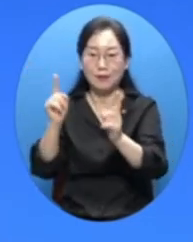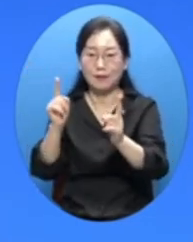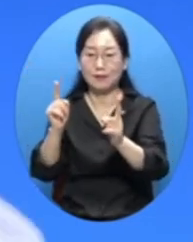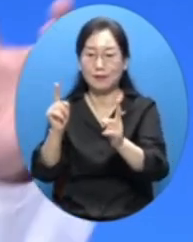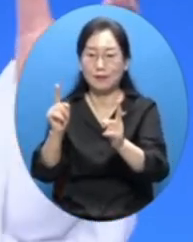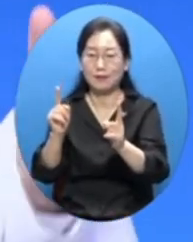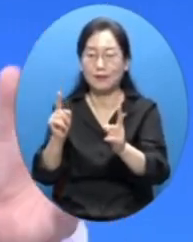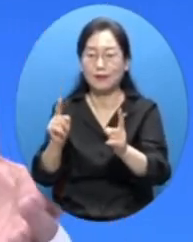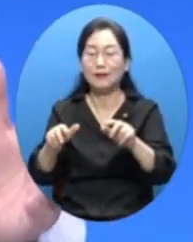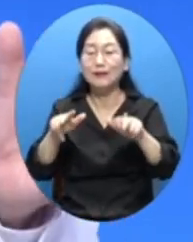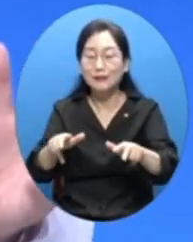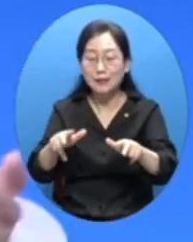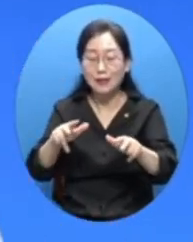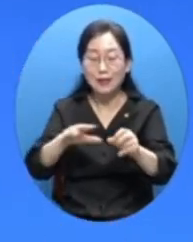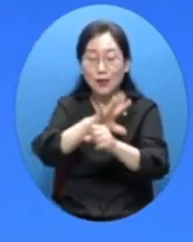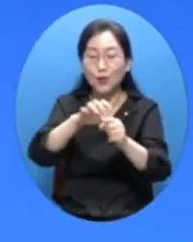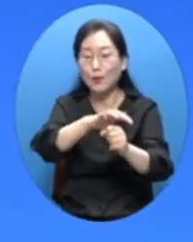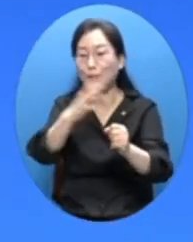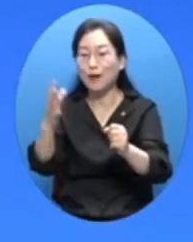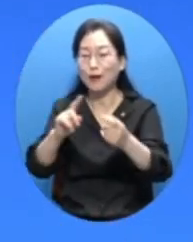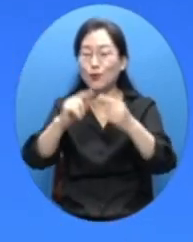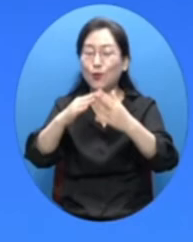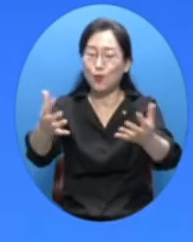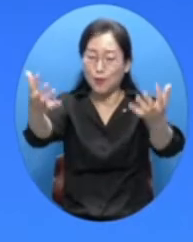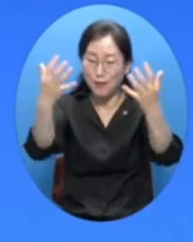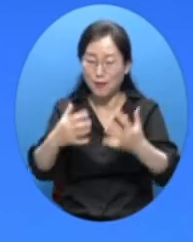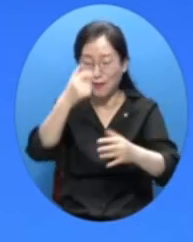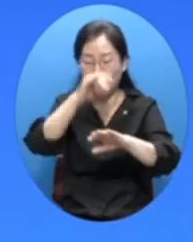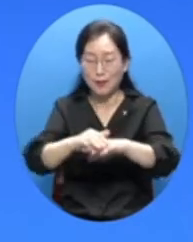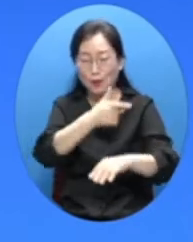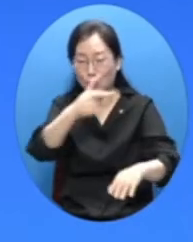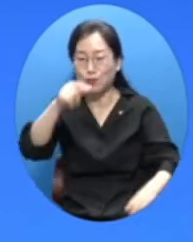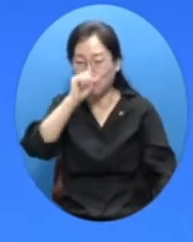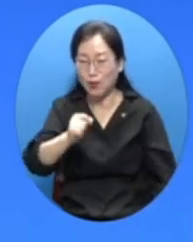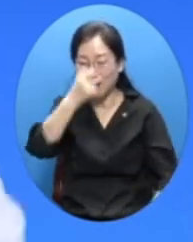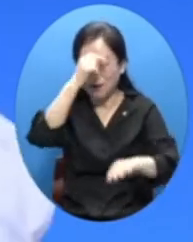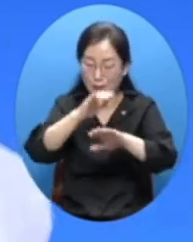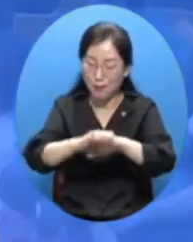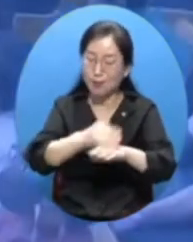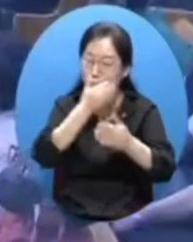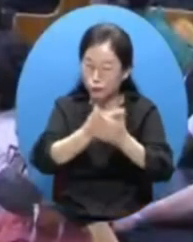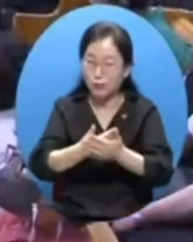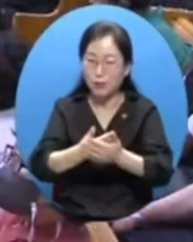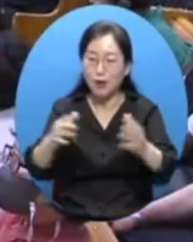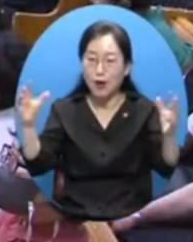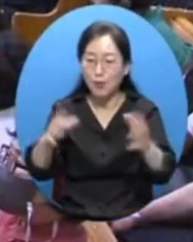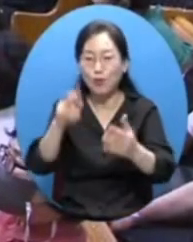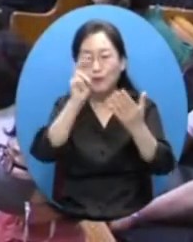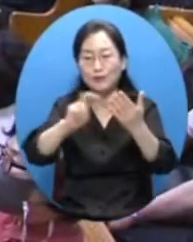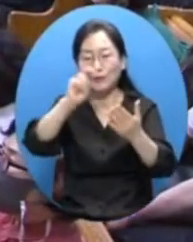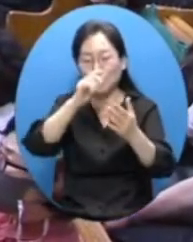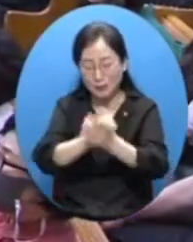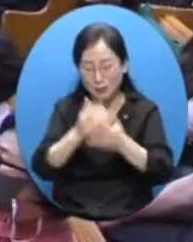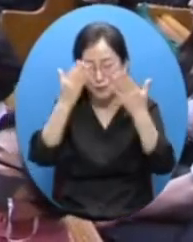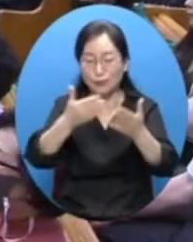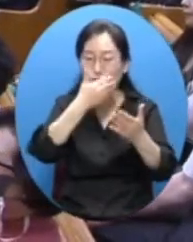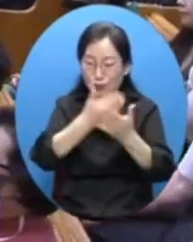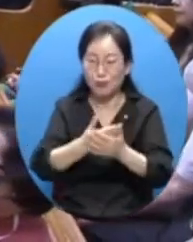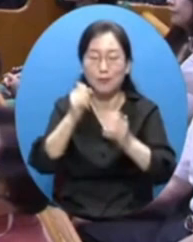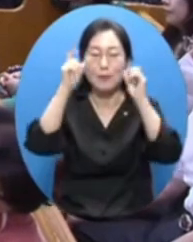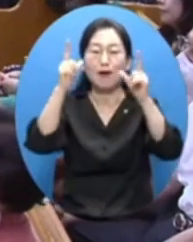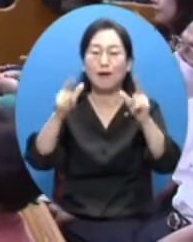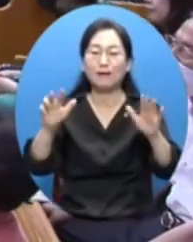것입니다. 이제 코로나가 풀려나니까 교회에서 예배드리니까 얼마나 좋은지 예배 중요한 것을 알게 되고 모여서 기도하고 찬양하지 얼마나 중요한 것을 알게 되었으니